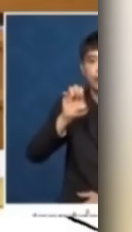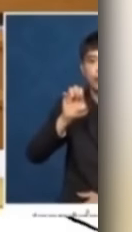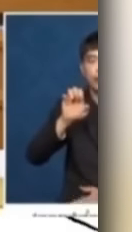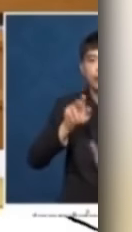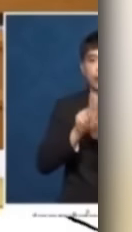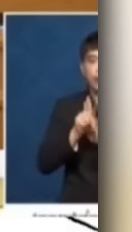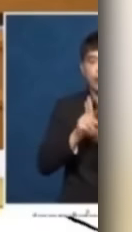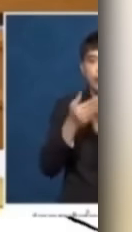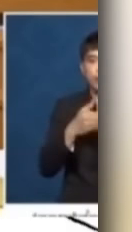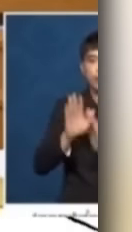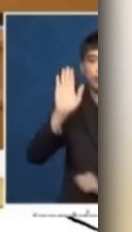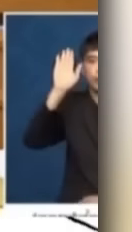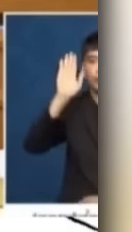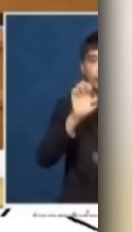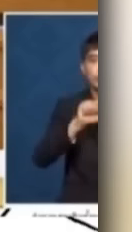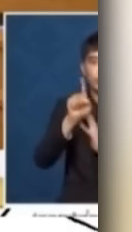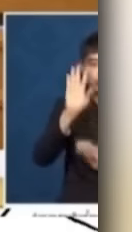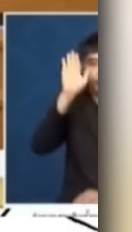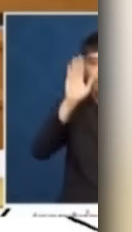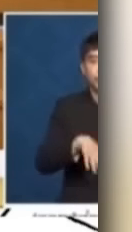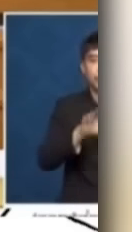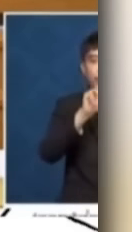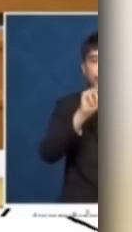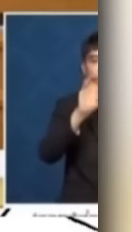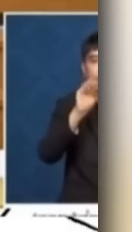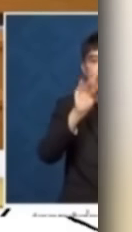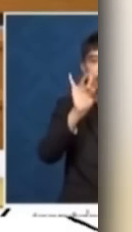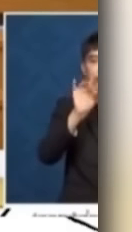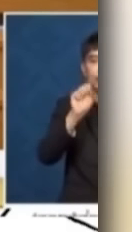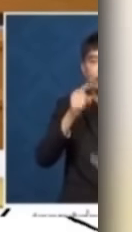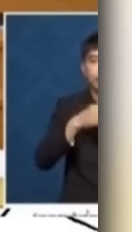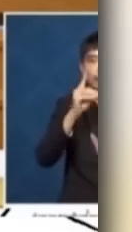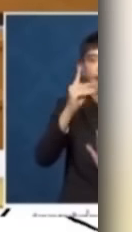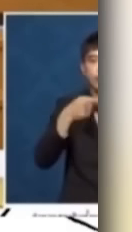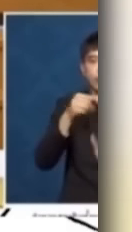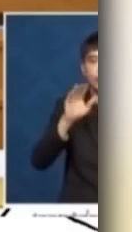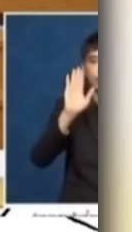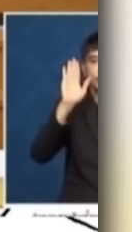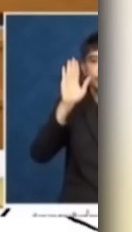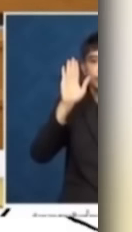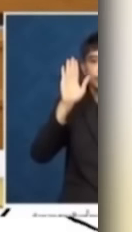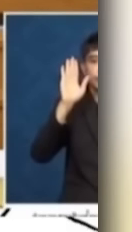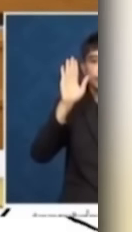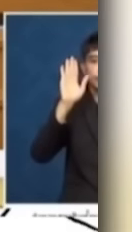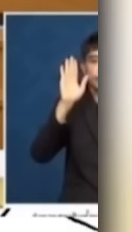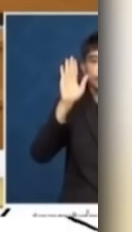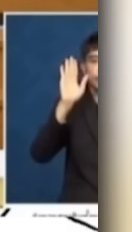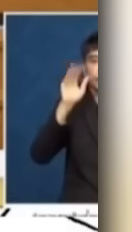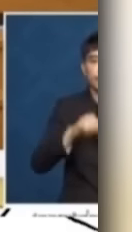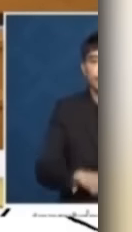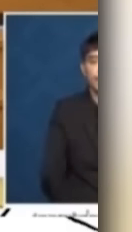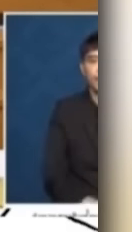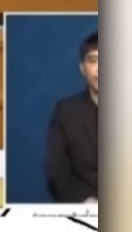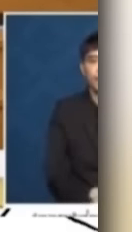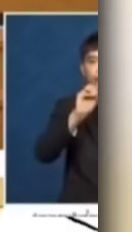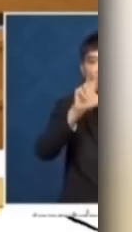ขอนแก่นแดนอีสานแสดงตนค่ะ นายศาสตราศรีปาน ไม่ทิ้งพื้นที่ไม่หนีประชาชนคนทำงานศาสตราศรีปานเด็กหัดใหญ่แท้ๆแสดงต